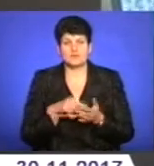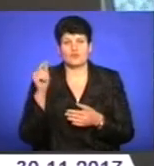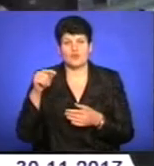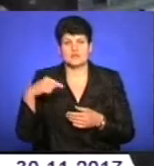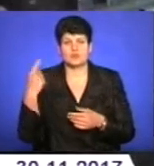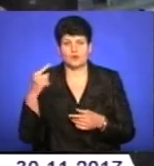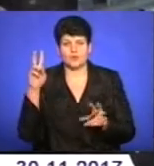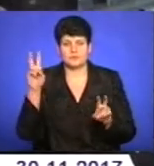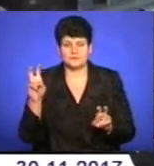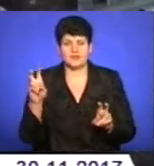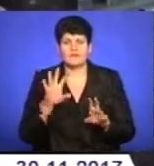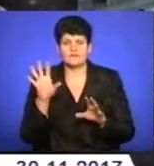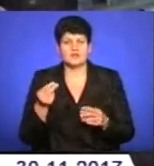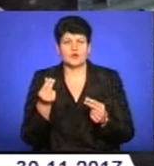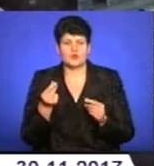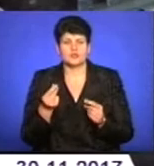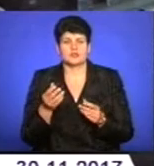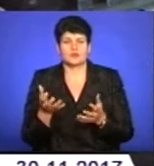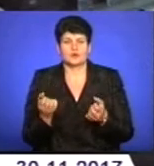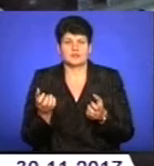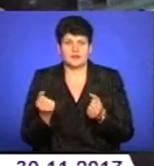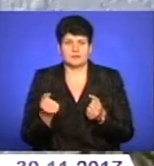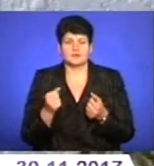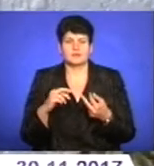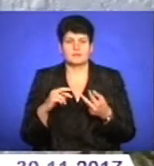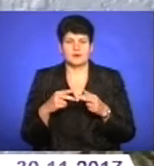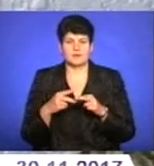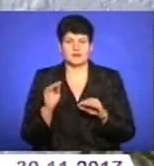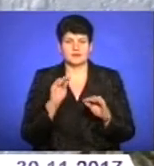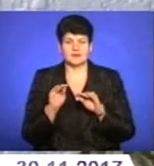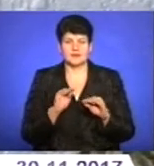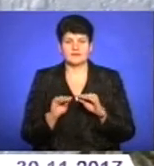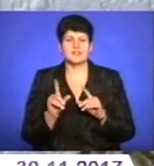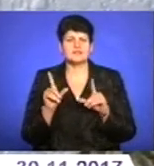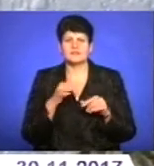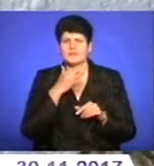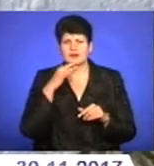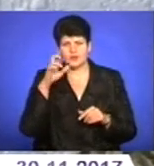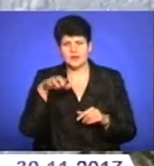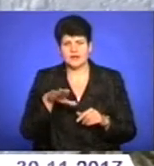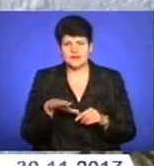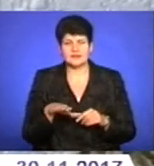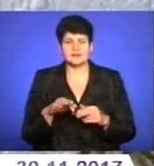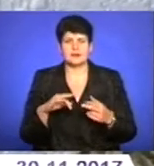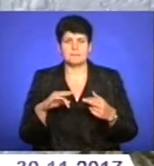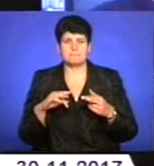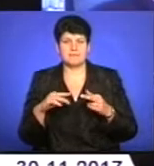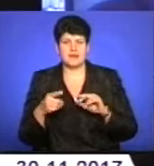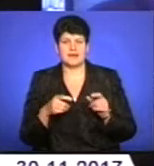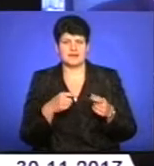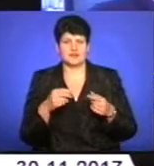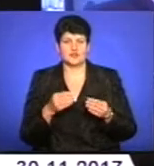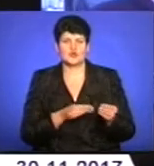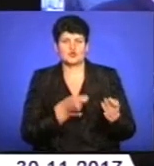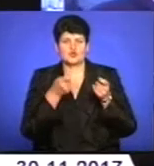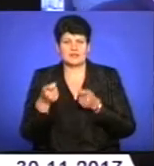які Юрій отримає від продажів, підуть на переобладнання жовтого фургону, яким Тира об'їхав багато країн, на пересувний кінотеатр для військових.